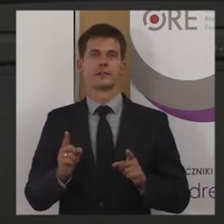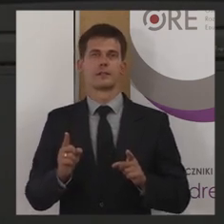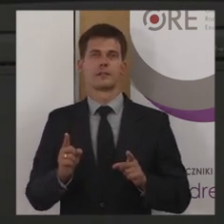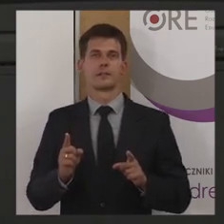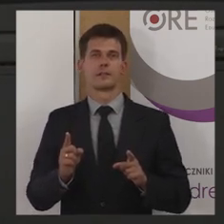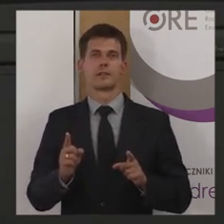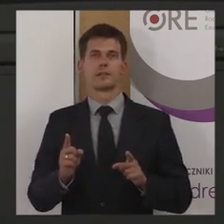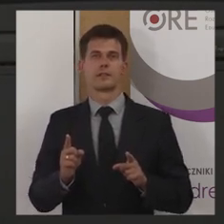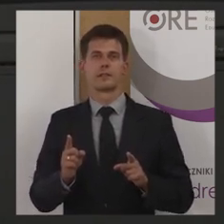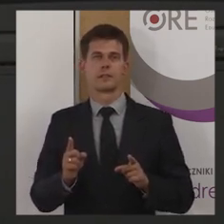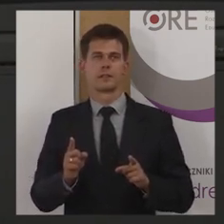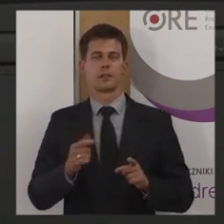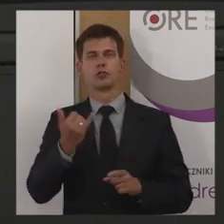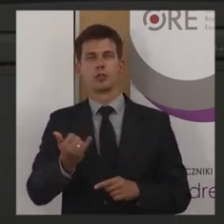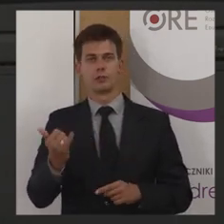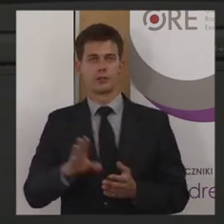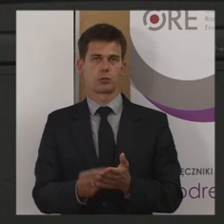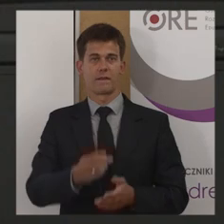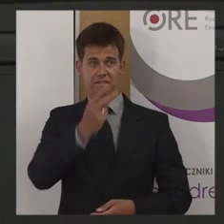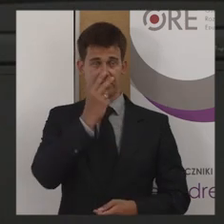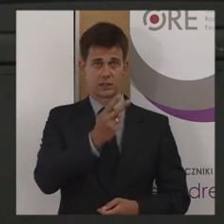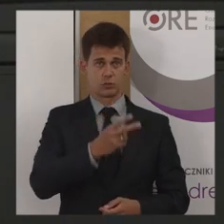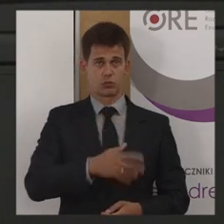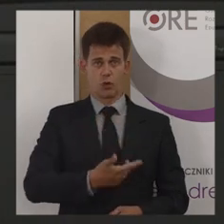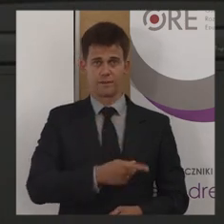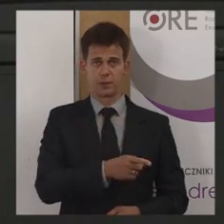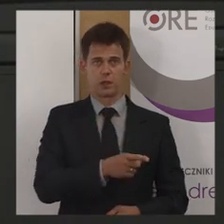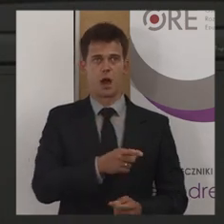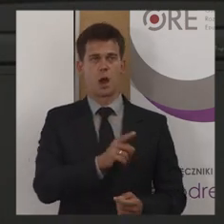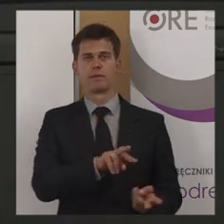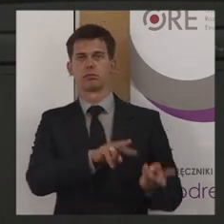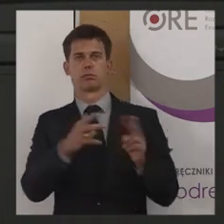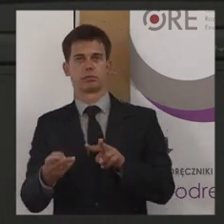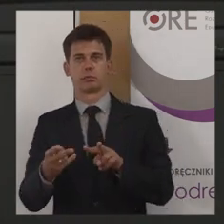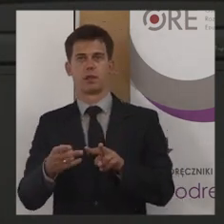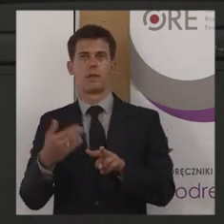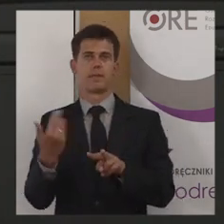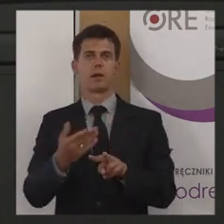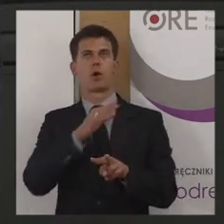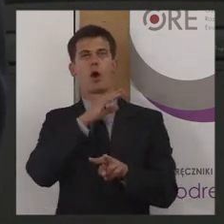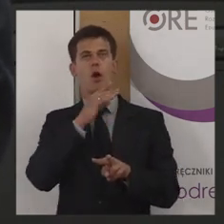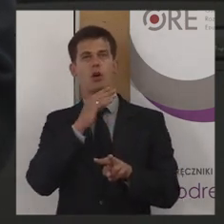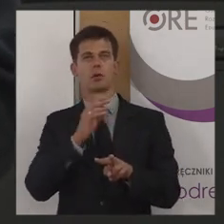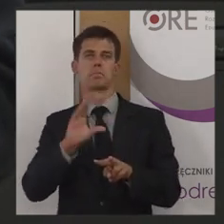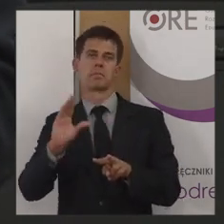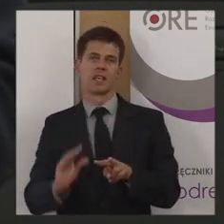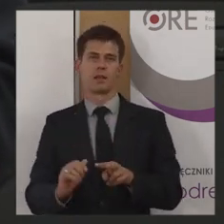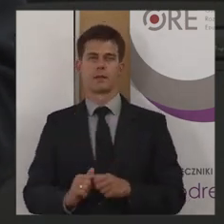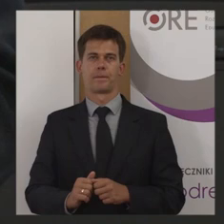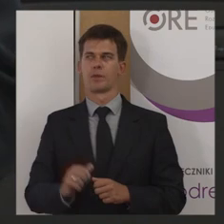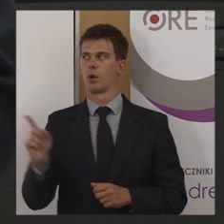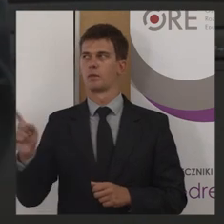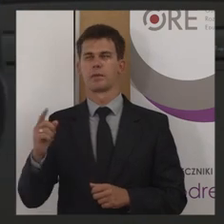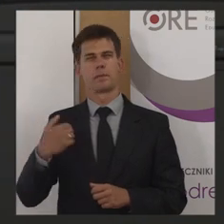dzieci na przykład całkowicie widzące nie utraciły nic z palety koloru. Przychodzi mi tutaj do głowy